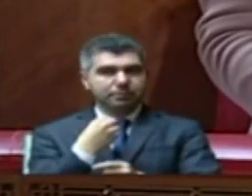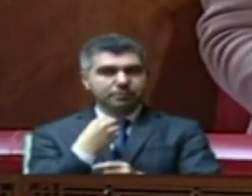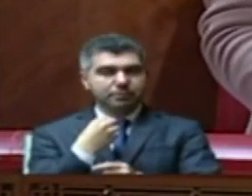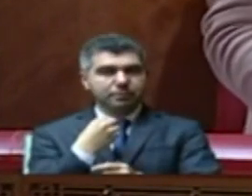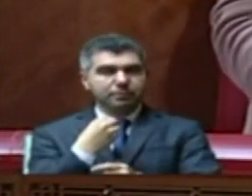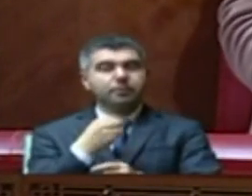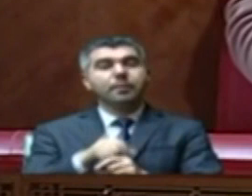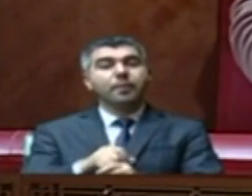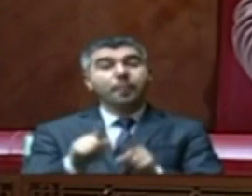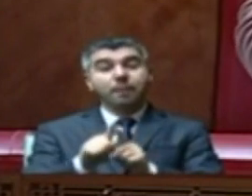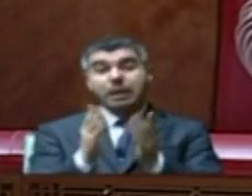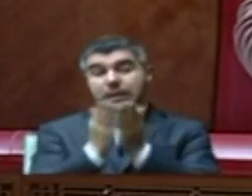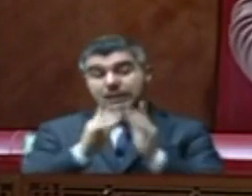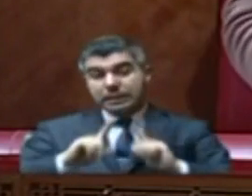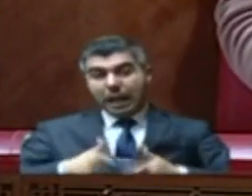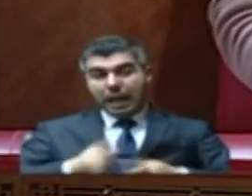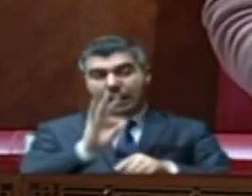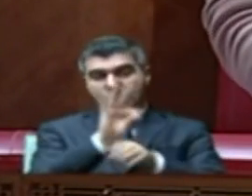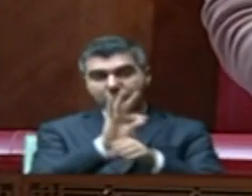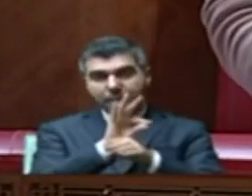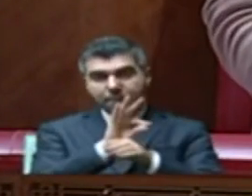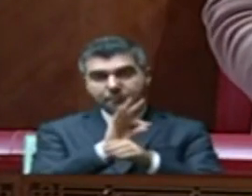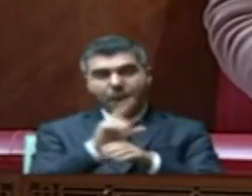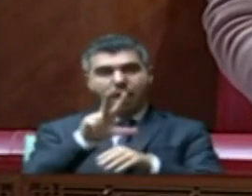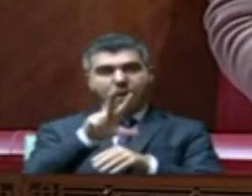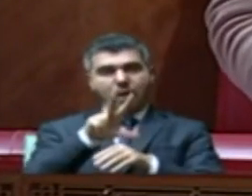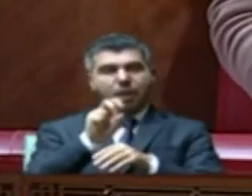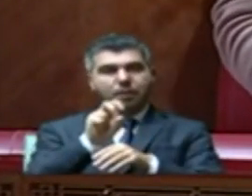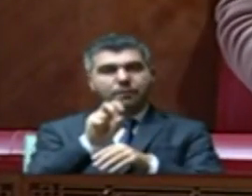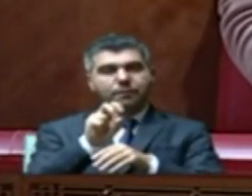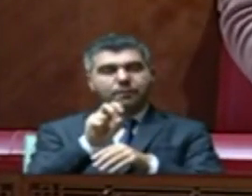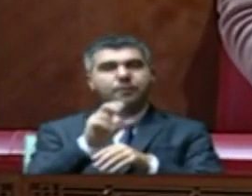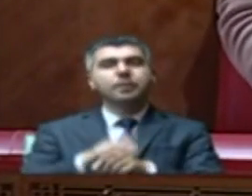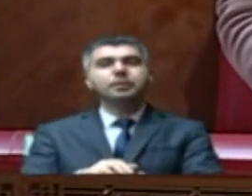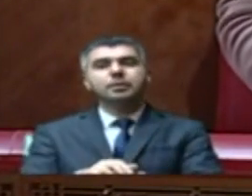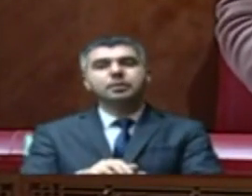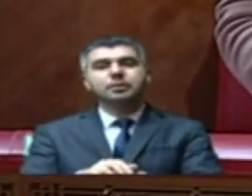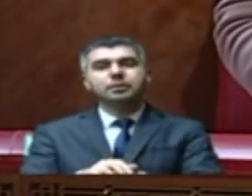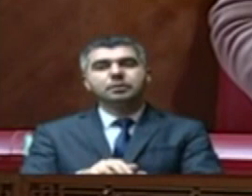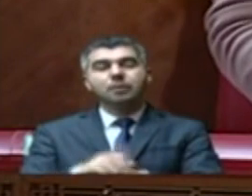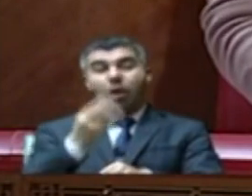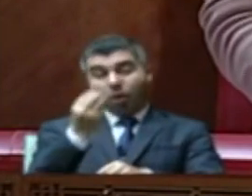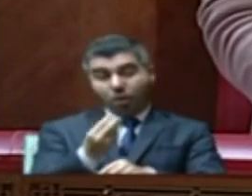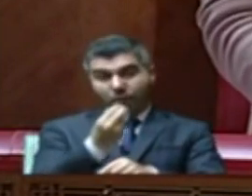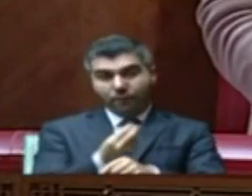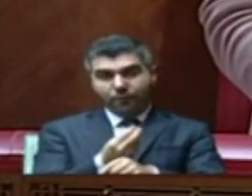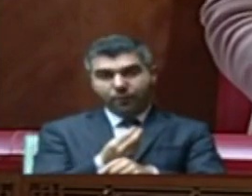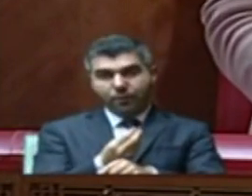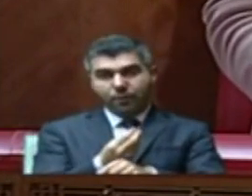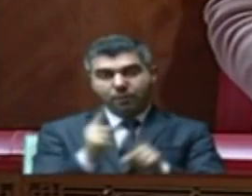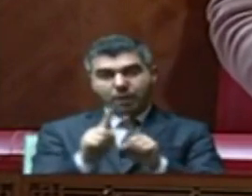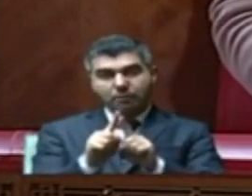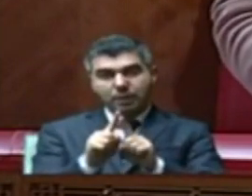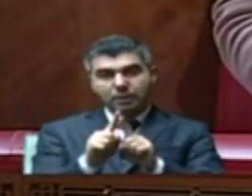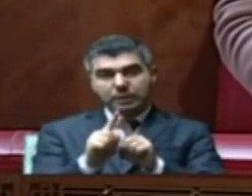الأولوية للتعليم لأنها تعلم علم اليقين أن الطفل وهو في